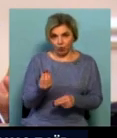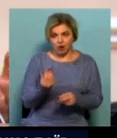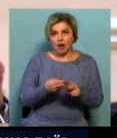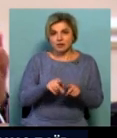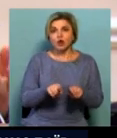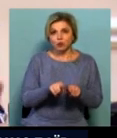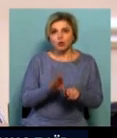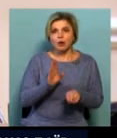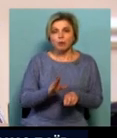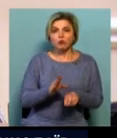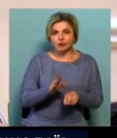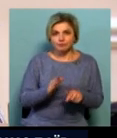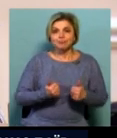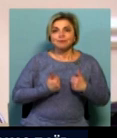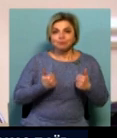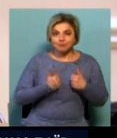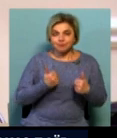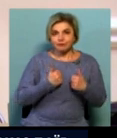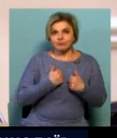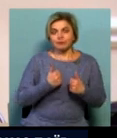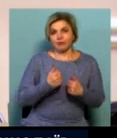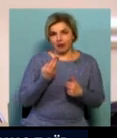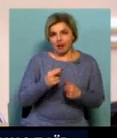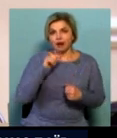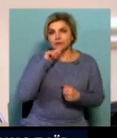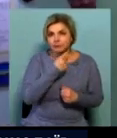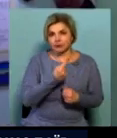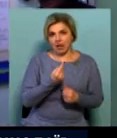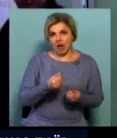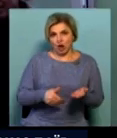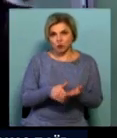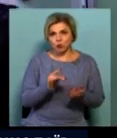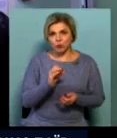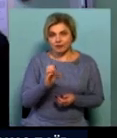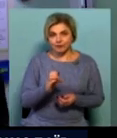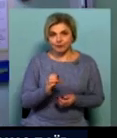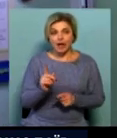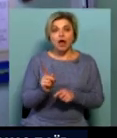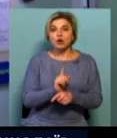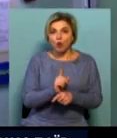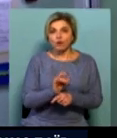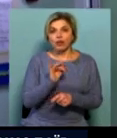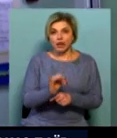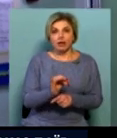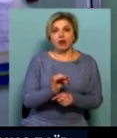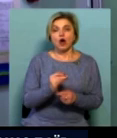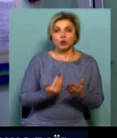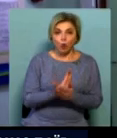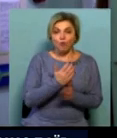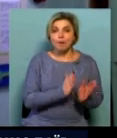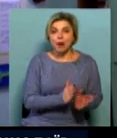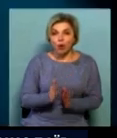теж мотивація для людей заощадливо використовувати ресурси. Зарегульованість і половинчастість нового